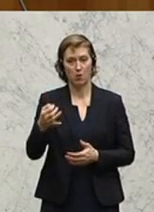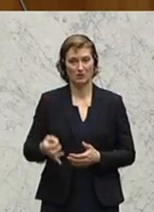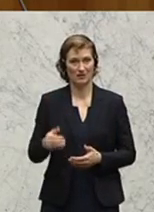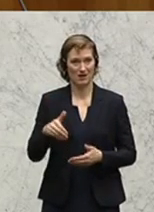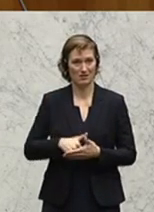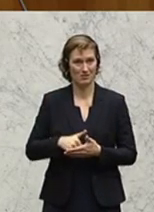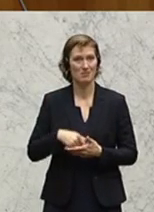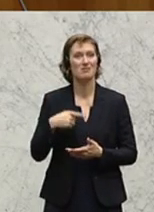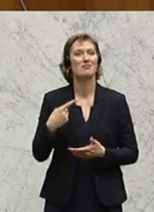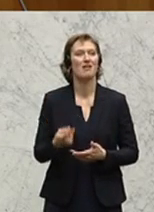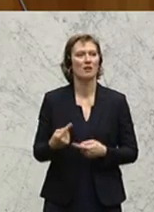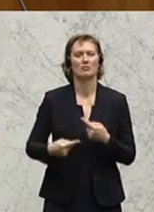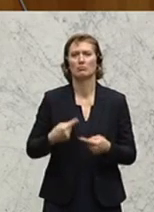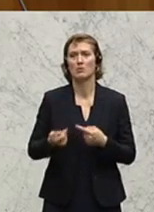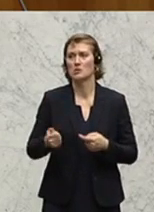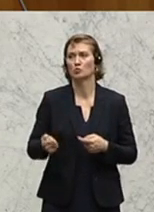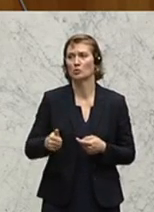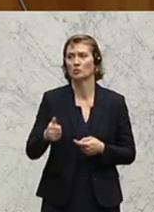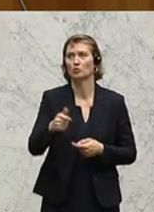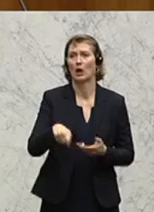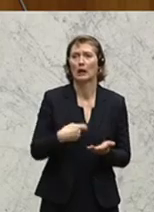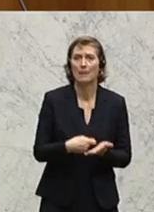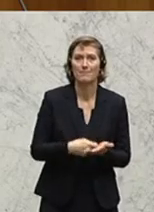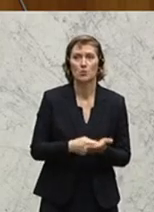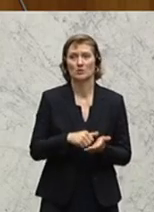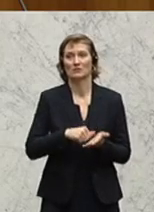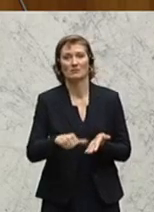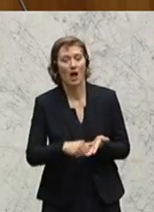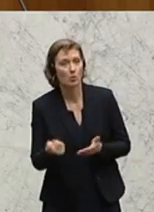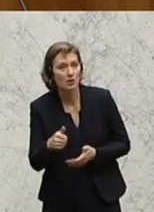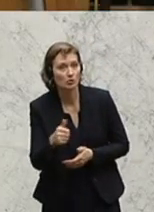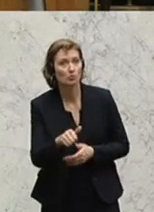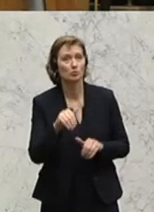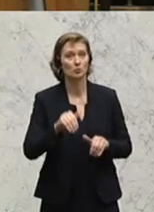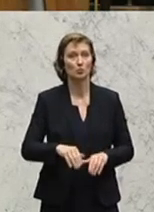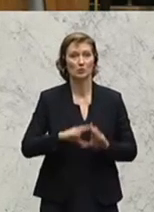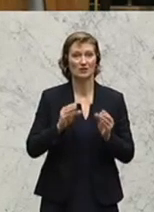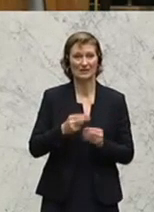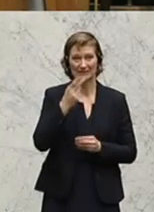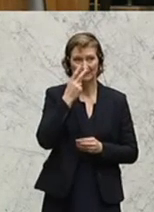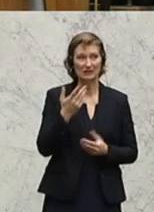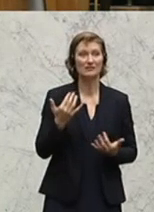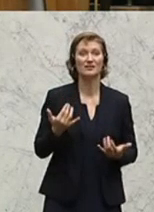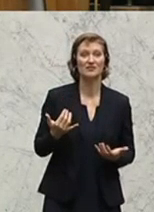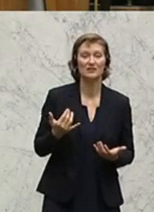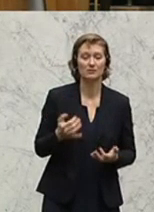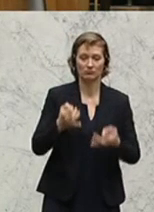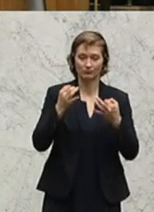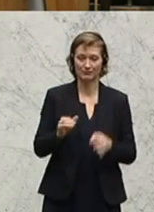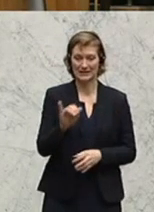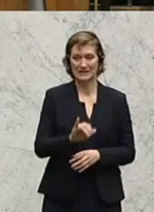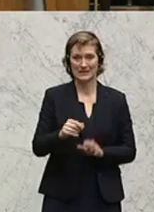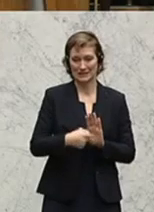1,75% beträgt, und dann kommen ja eine Reihe von Gebühren und Zahlungen dazu, muss jetzt ausgewiesen werden, der